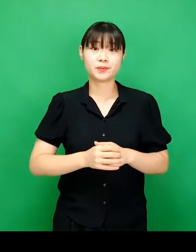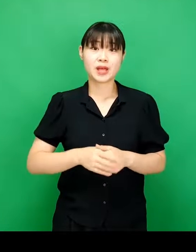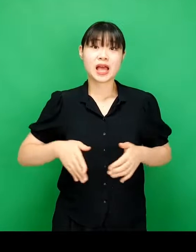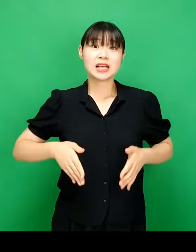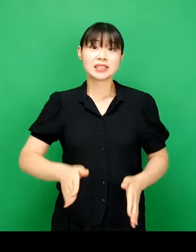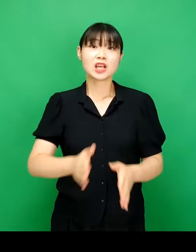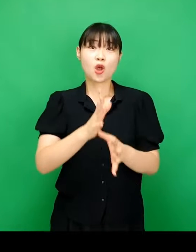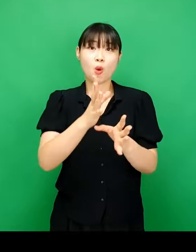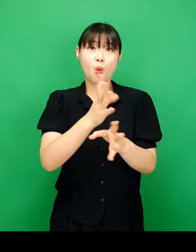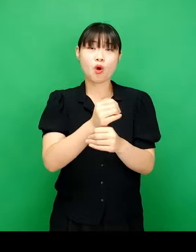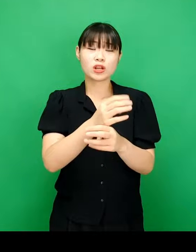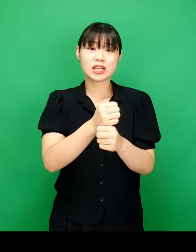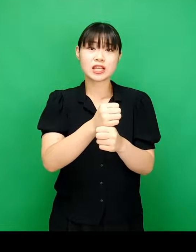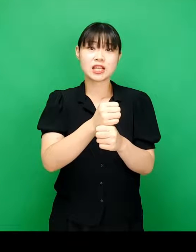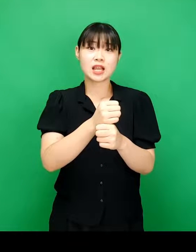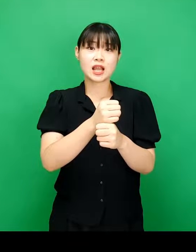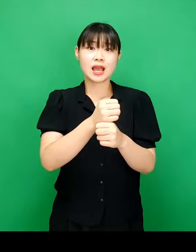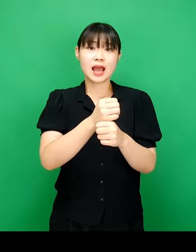제대로 표시됩니다.